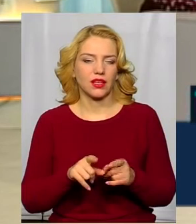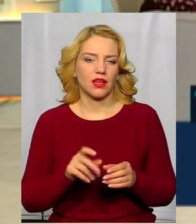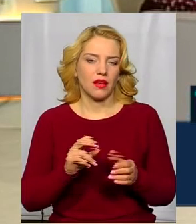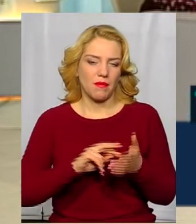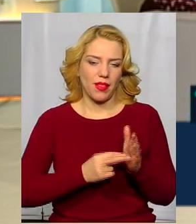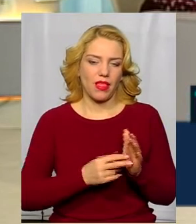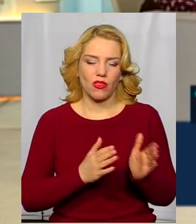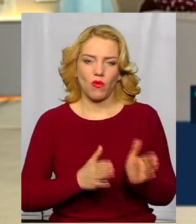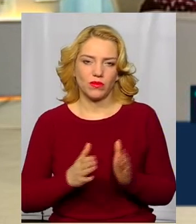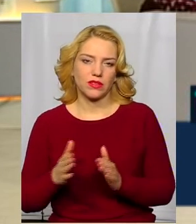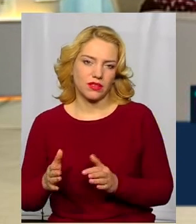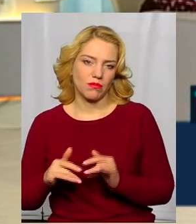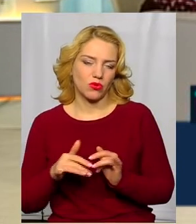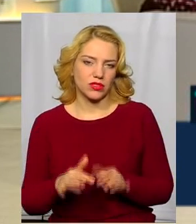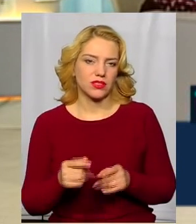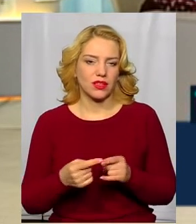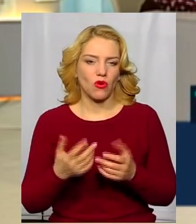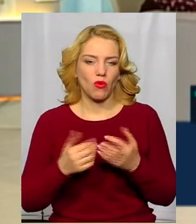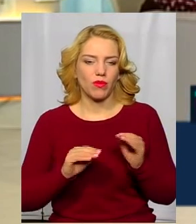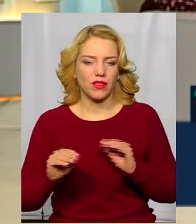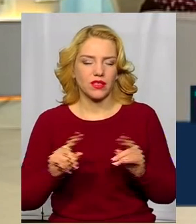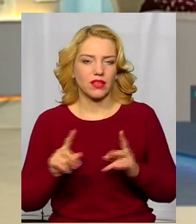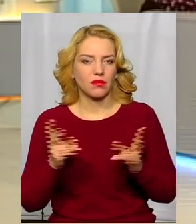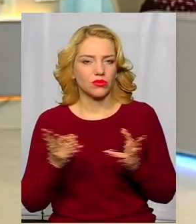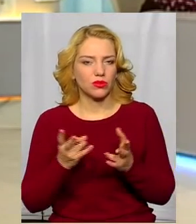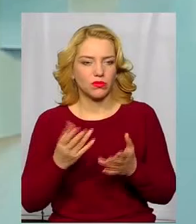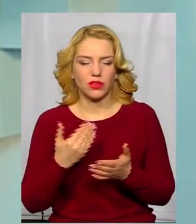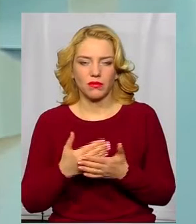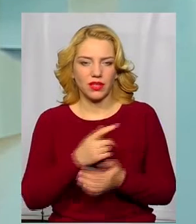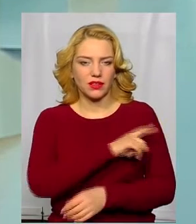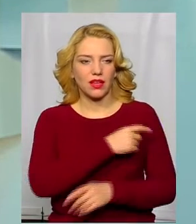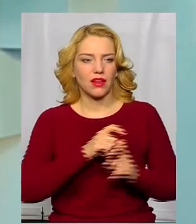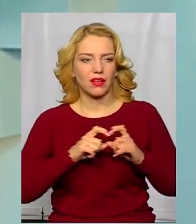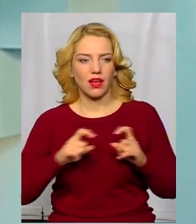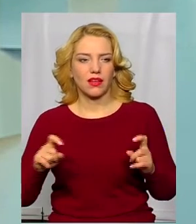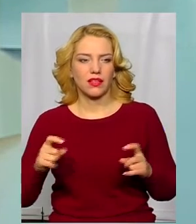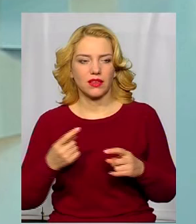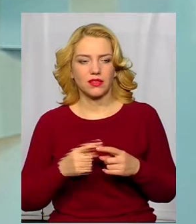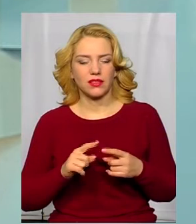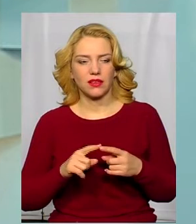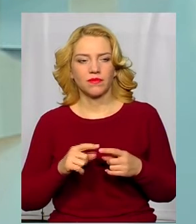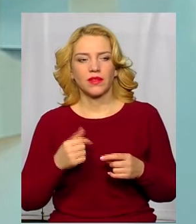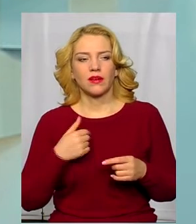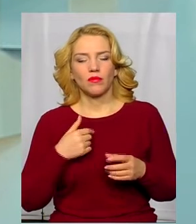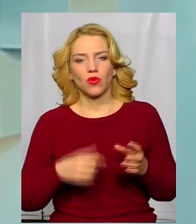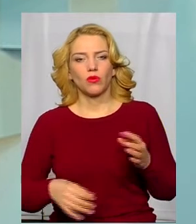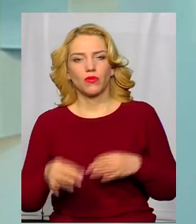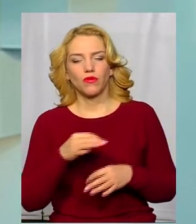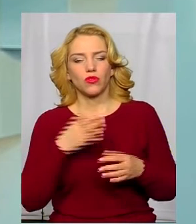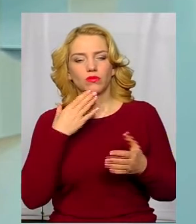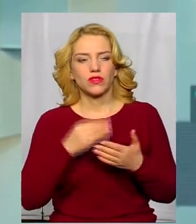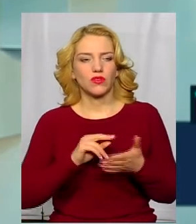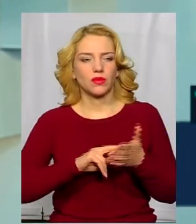процес. Те обладнання, яке потребує, наприклад, лікарня, про це ми там обговорюємо, якісь є